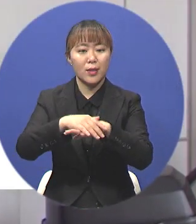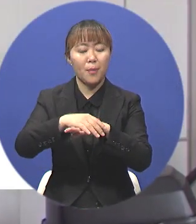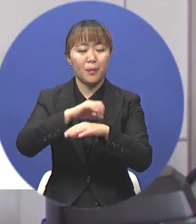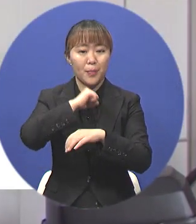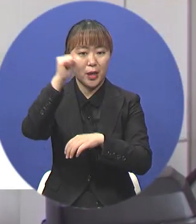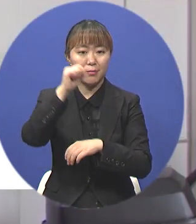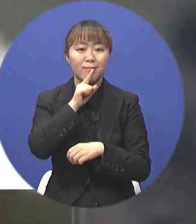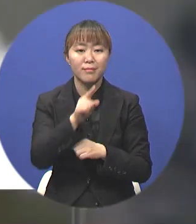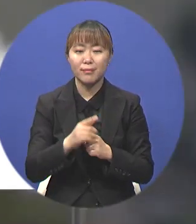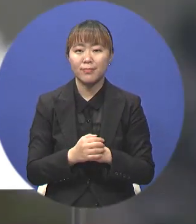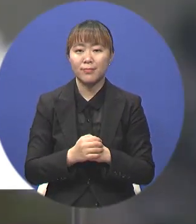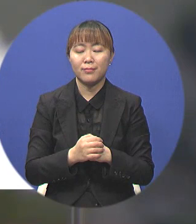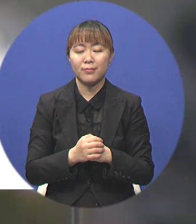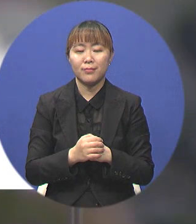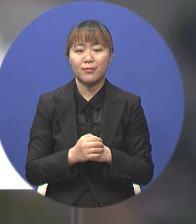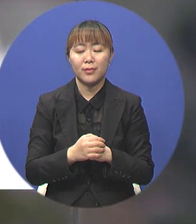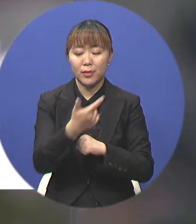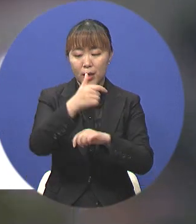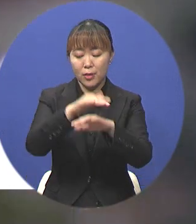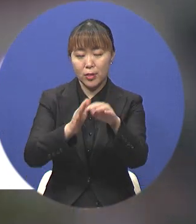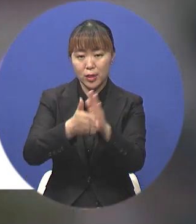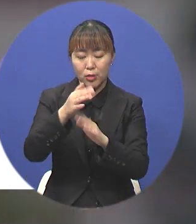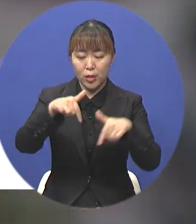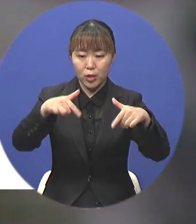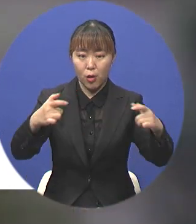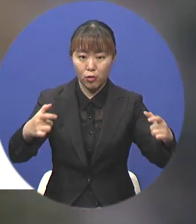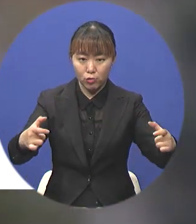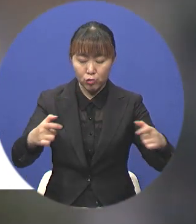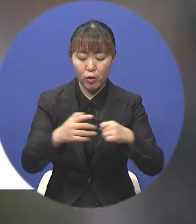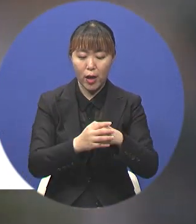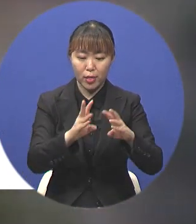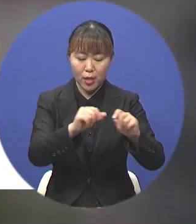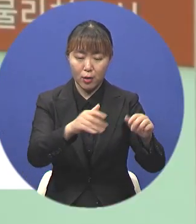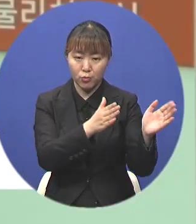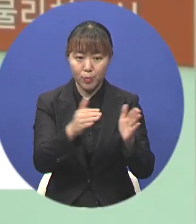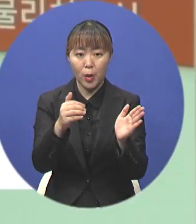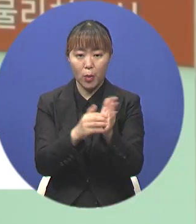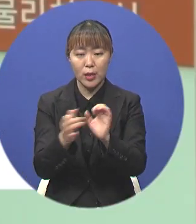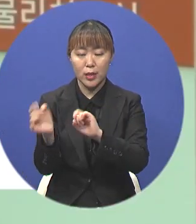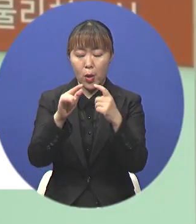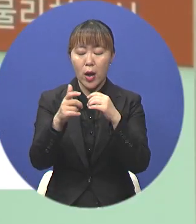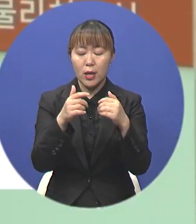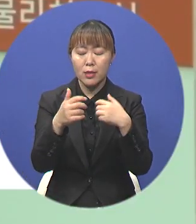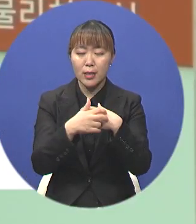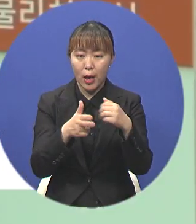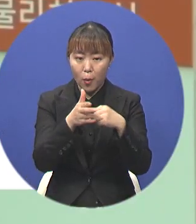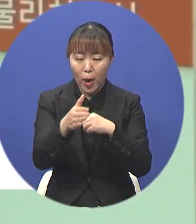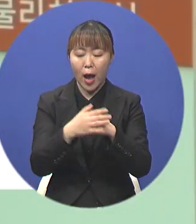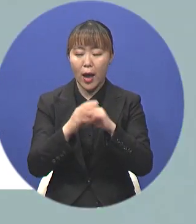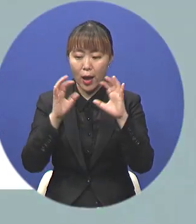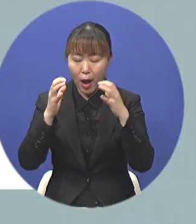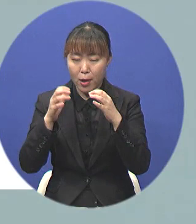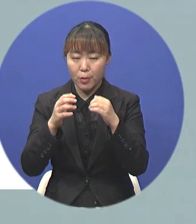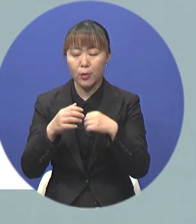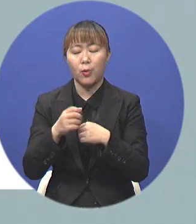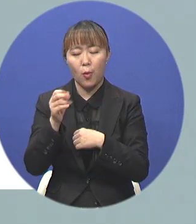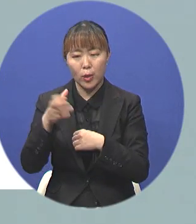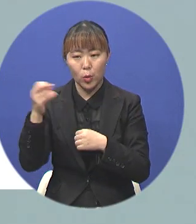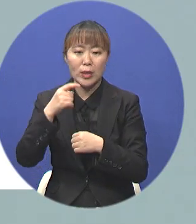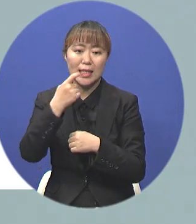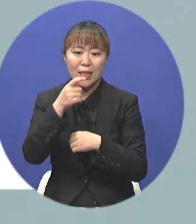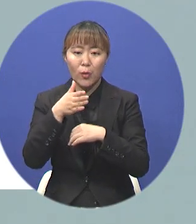선정됐다고 밝혔습니다. 대전시는 서구 관저 등의 부지를 마련하고 재활의학과, 소아청소년과, 치과